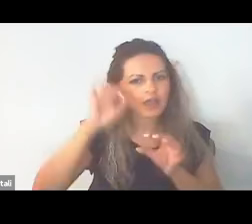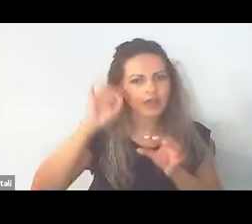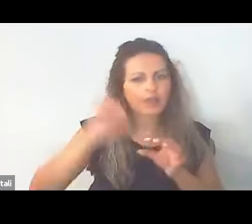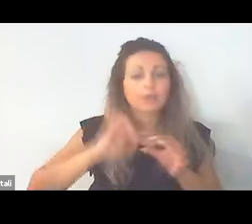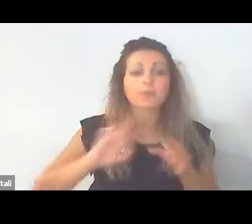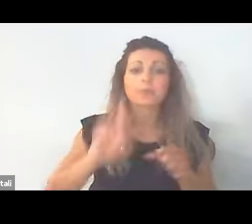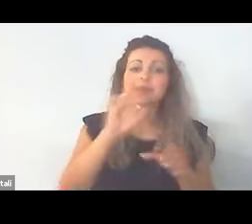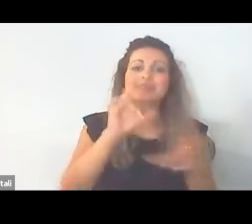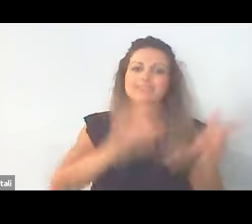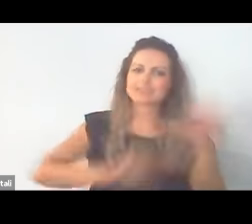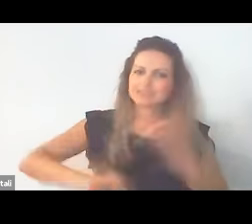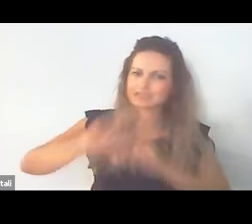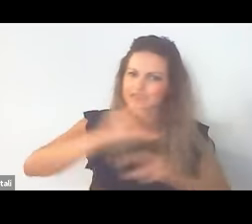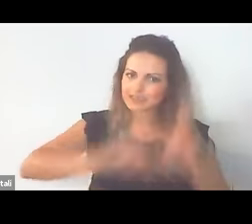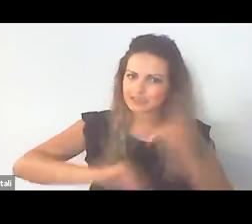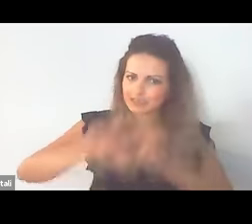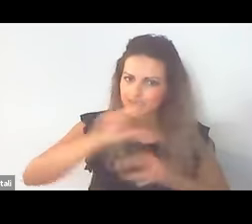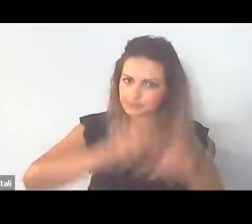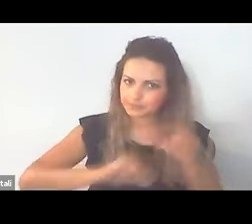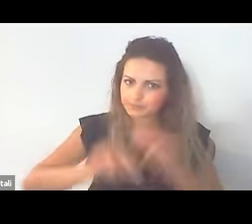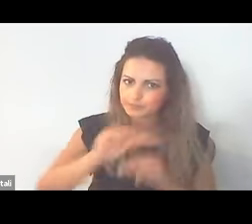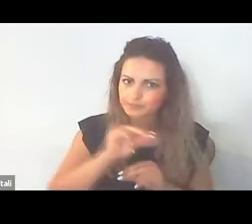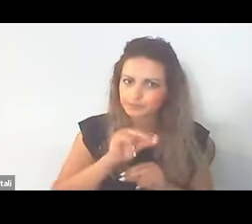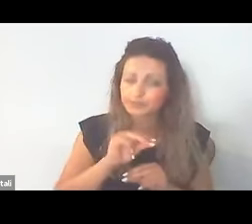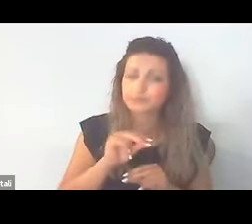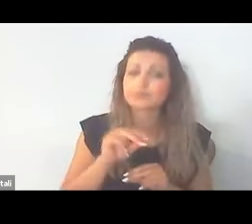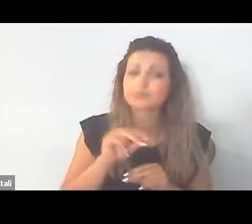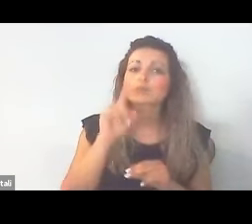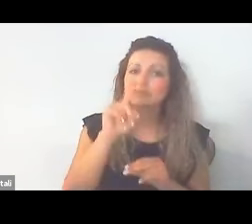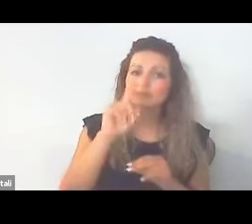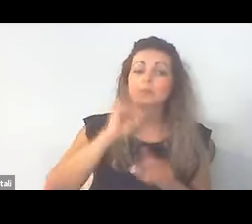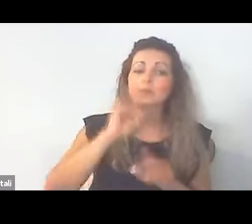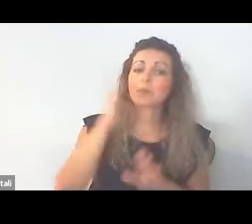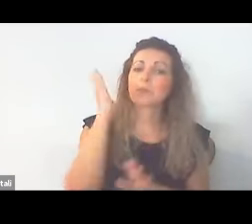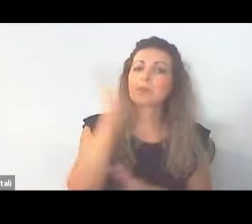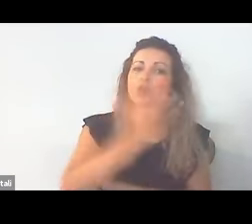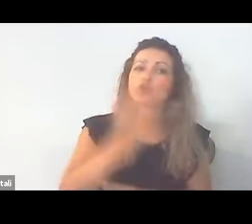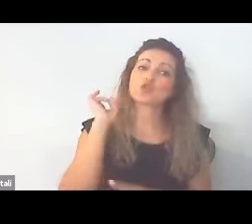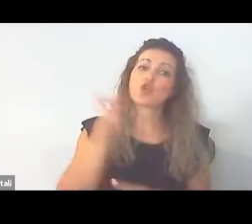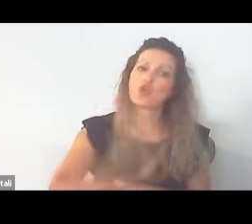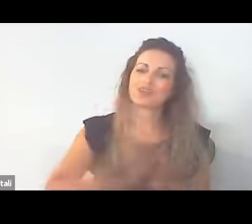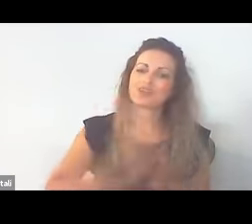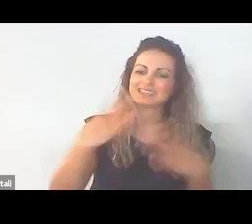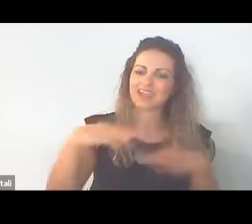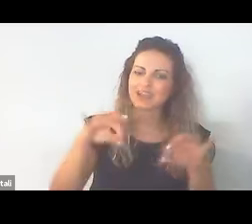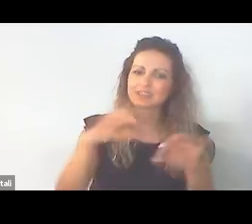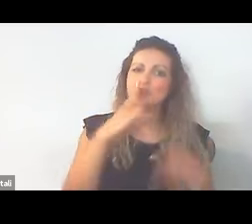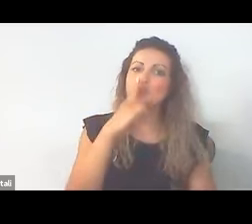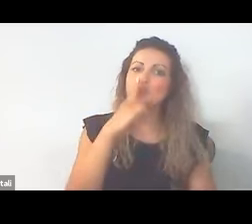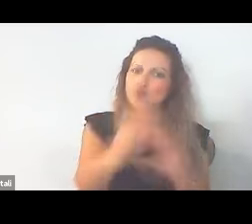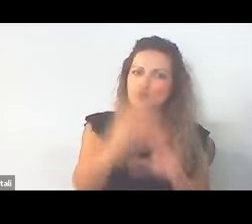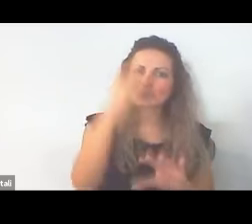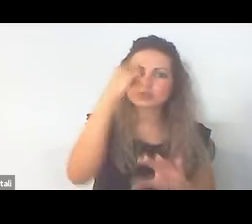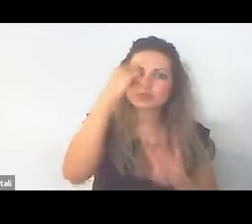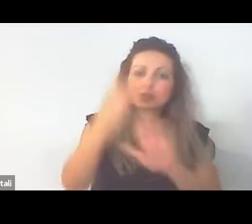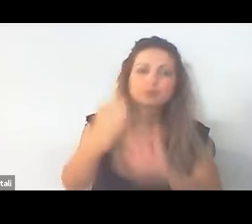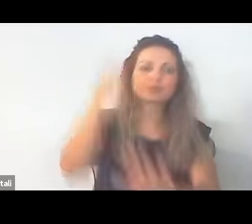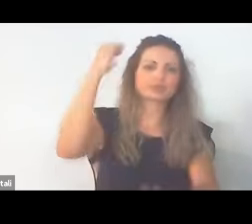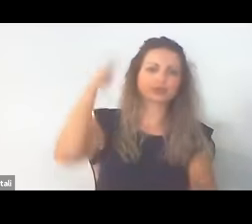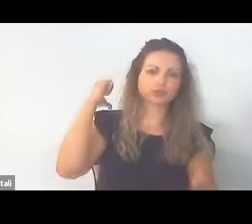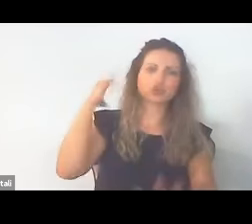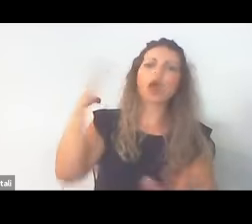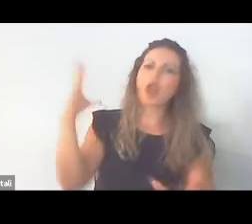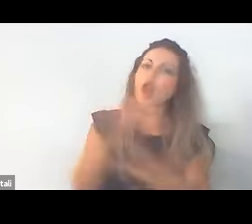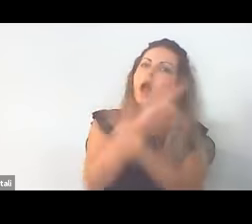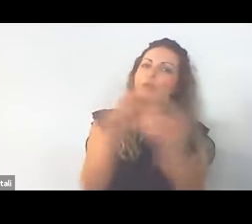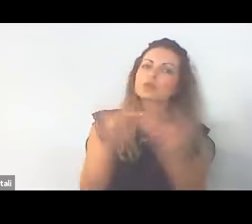οποία θα άλλαζε τον ποινικό κώδικα σε πιο συντηρητική κατεύθυνση και εν τέλει καταφέραμε ο ποινικός κώδικας να αλλάξει